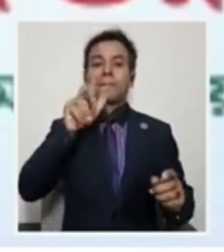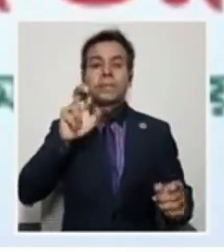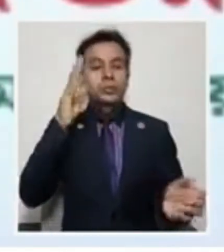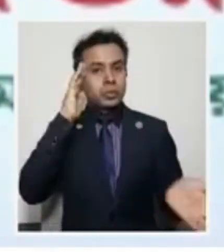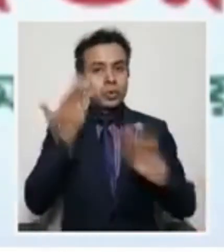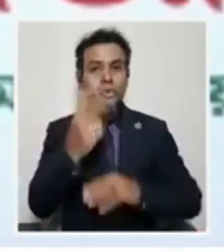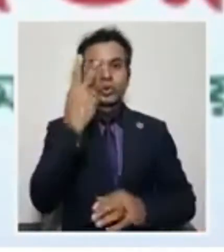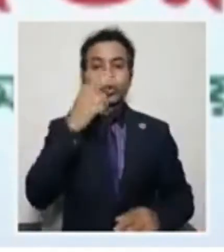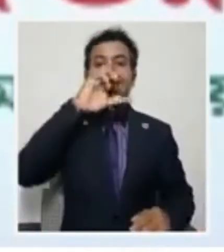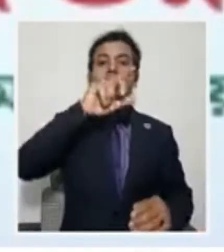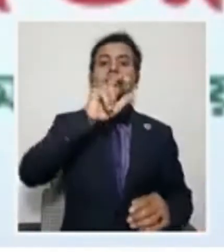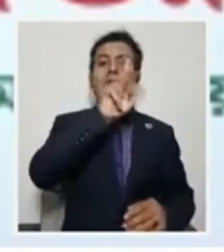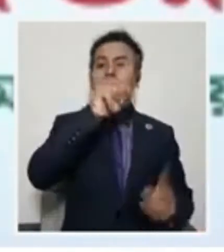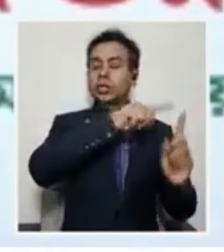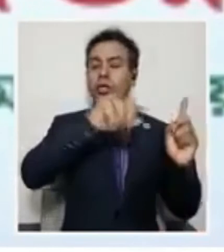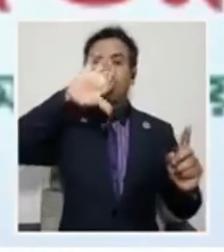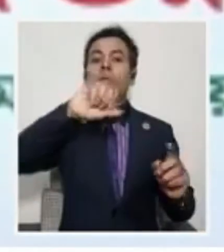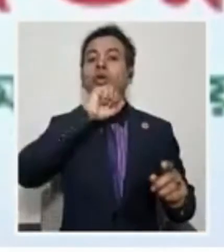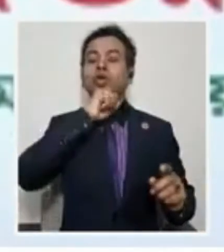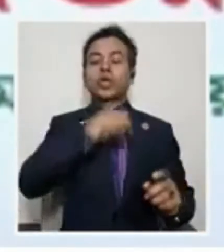16 জনের মধ্যে 13 জন পুরুষ, 3 জন নারী।